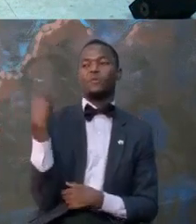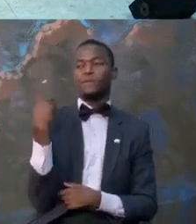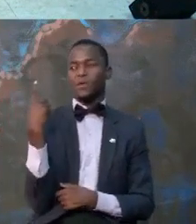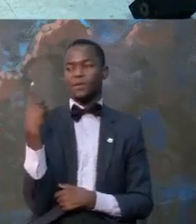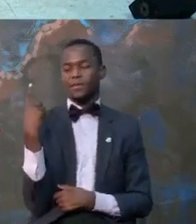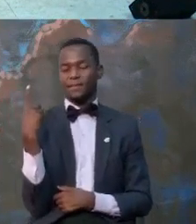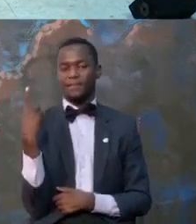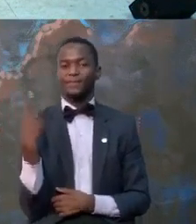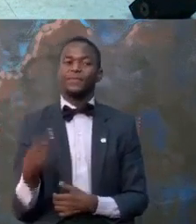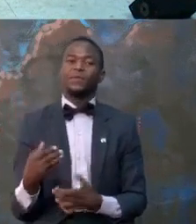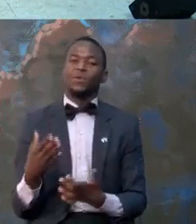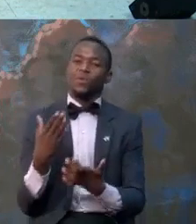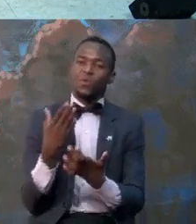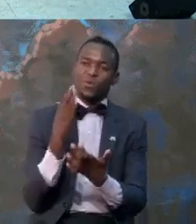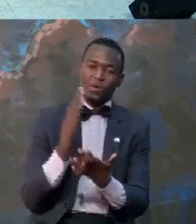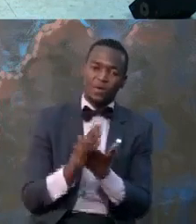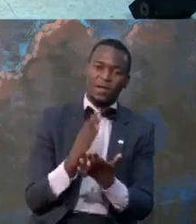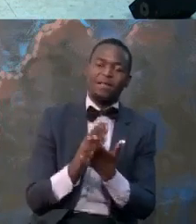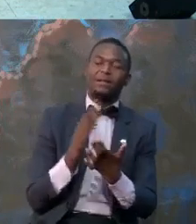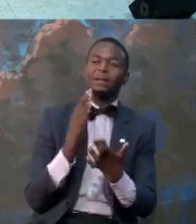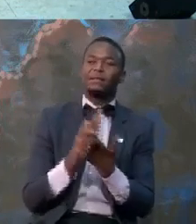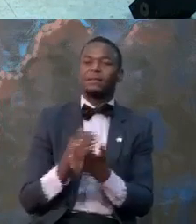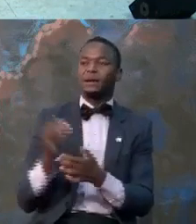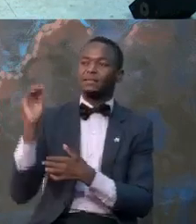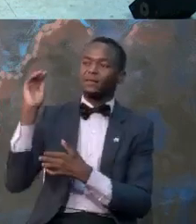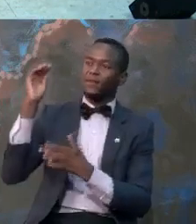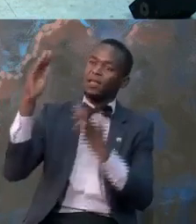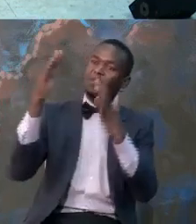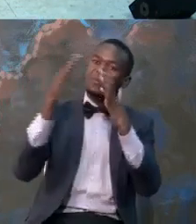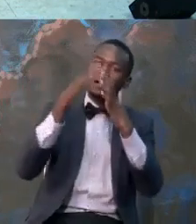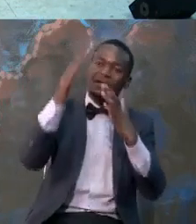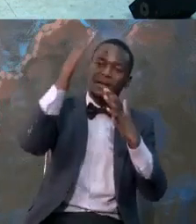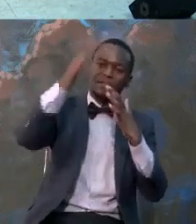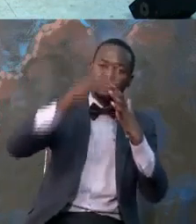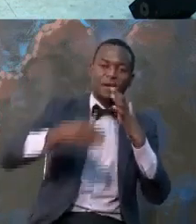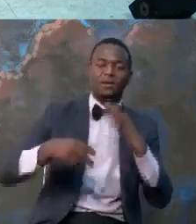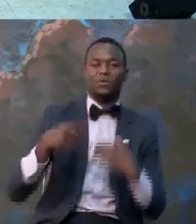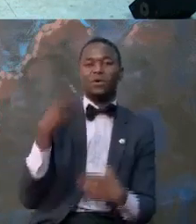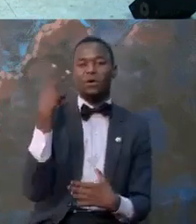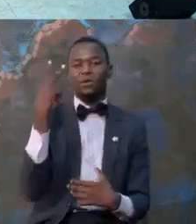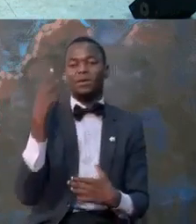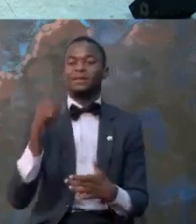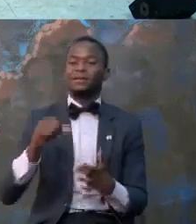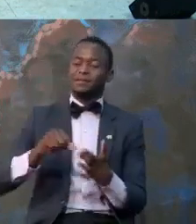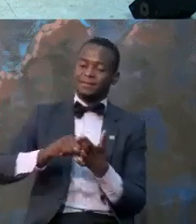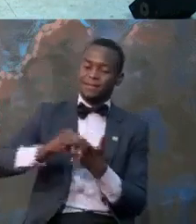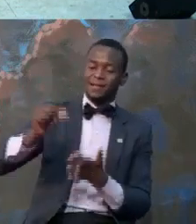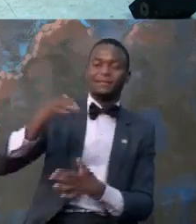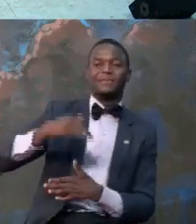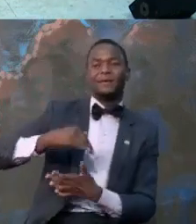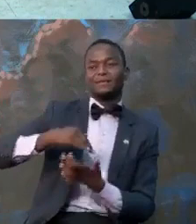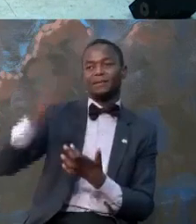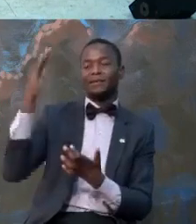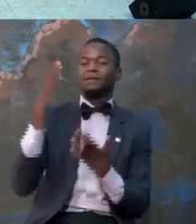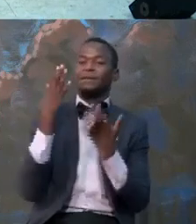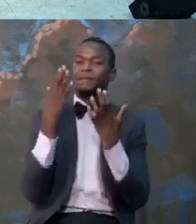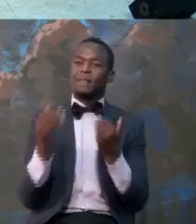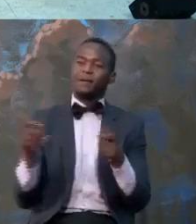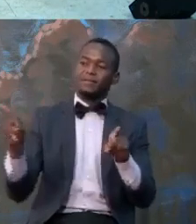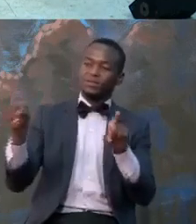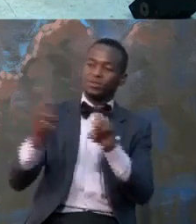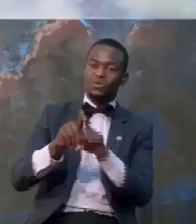kuliko mmoja. Kwa kweli katika safari ya nyumbani hatimaye kuwa wawili inalipa zaidi. Basi